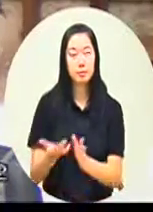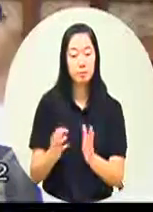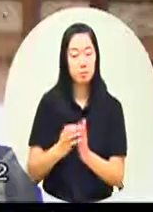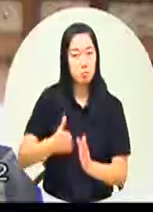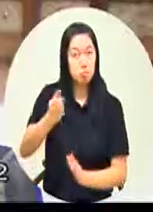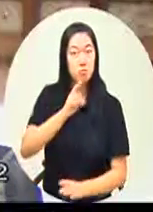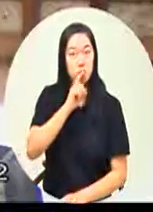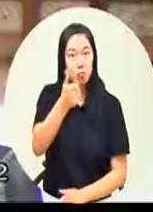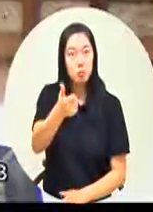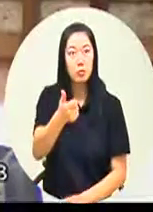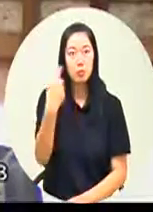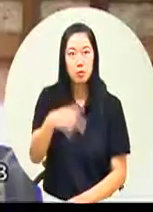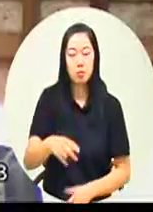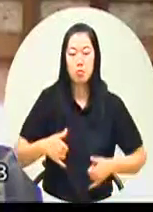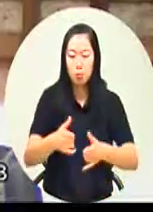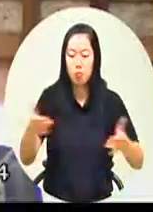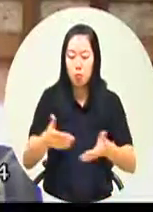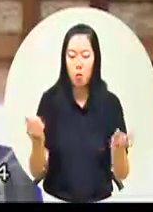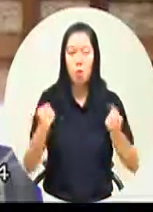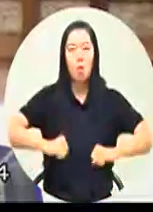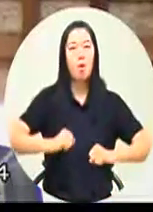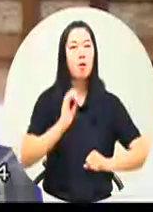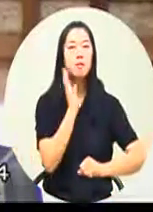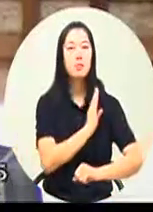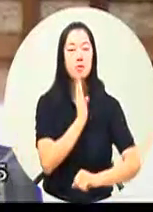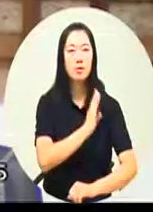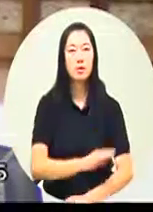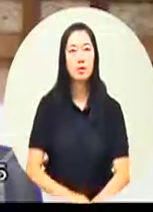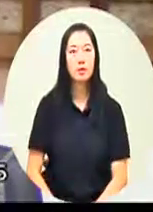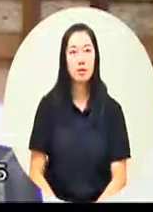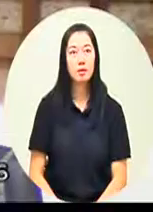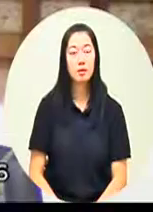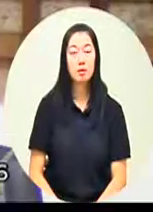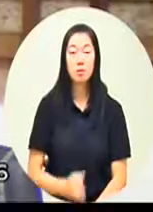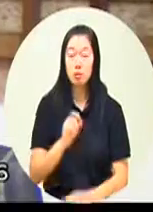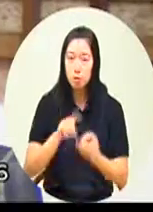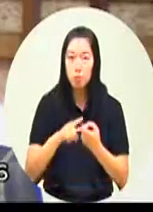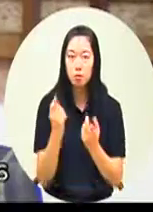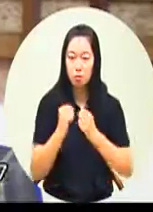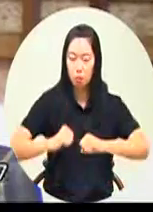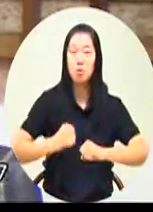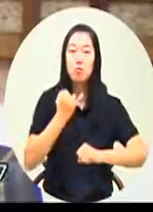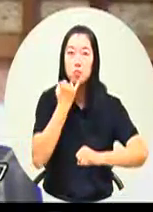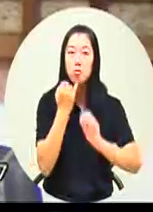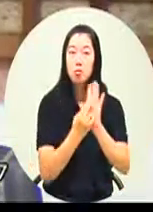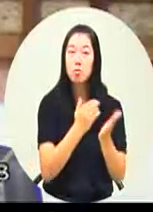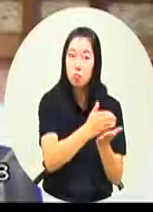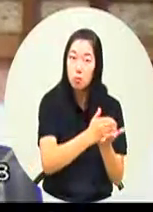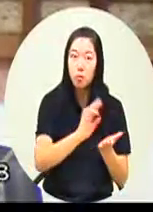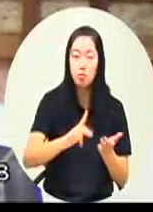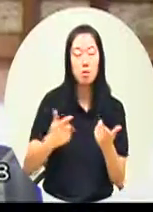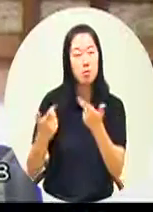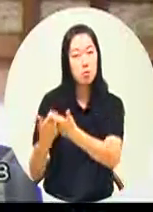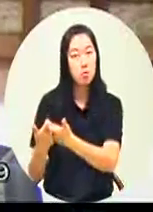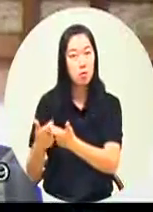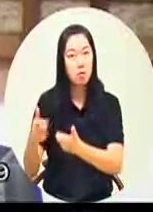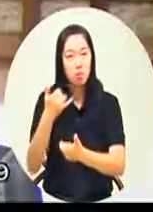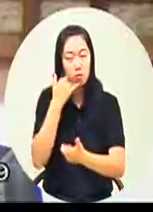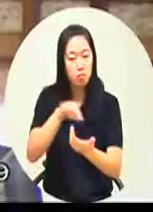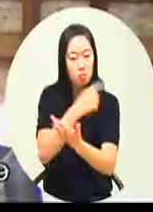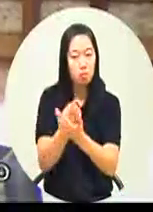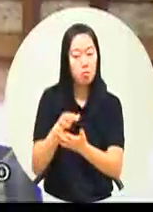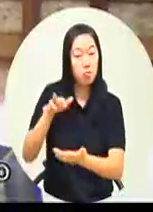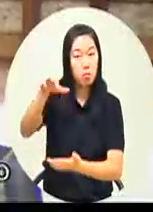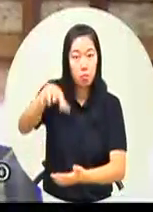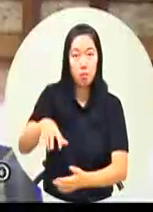你再拓宽都没有用哈，再拓宽都没有，当然拓宽可以解决问题了哈，但是为了因应我们整个机场